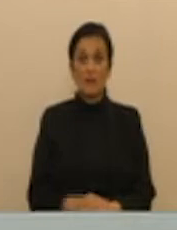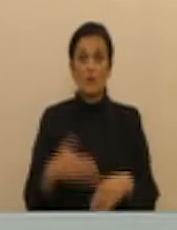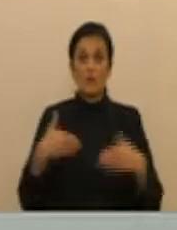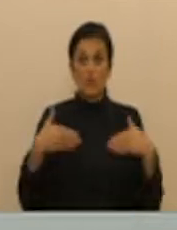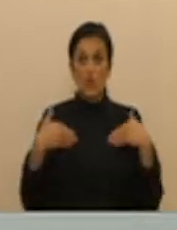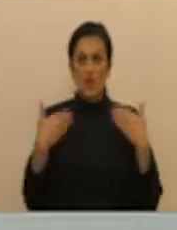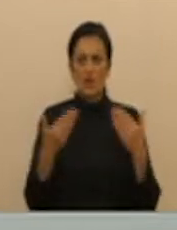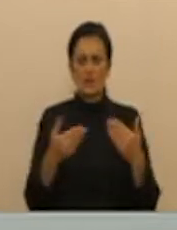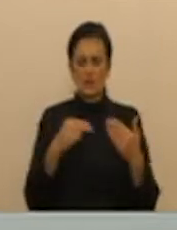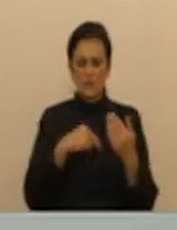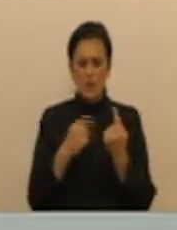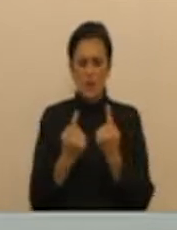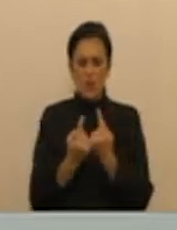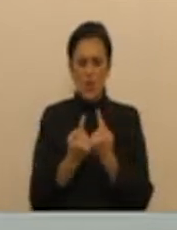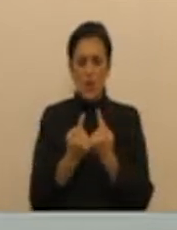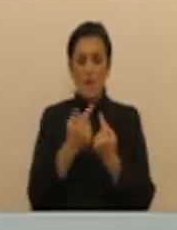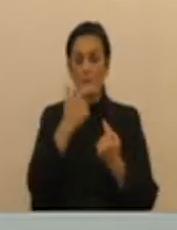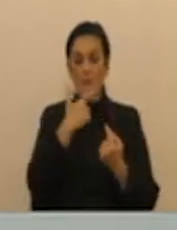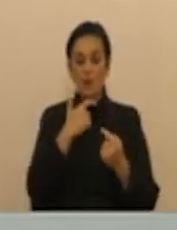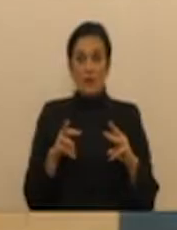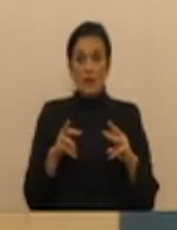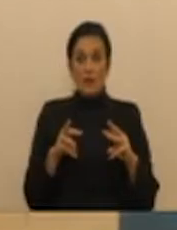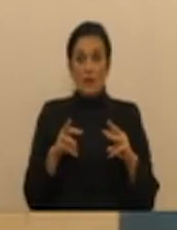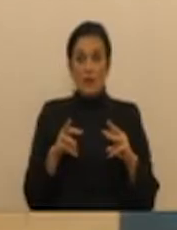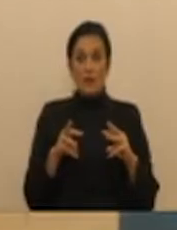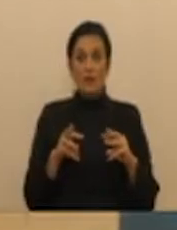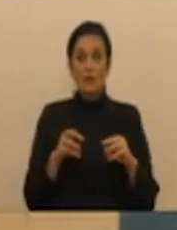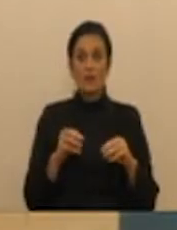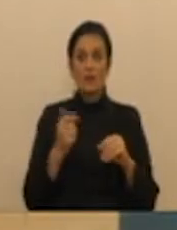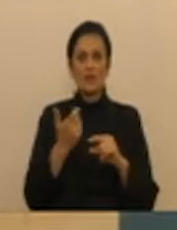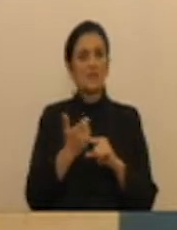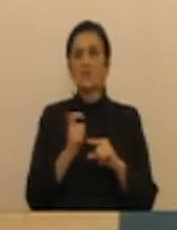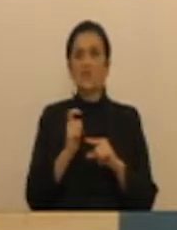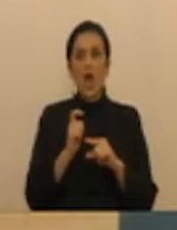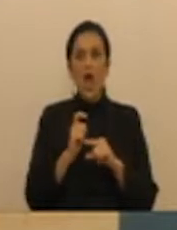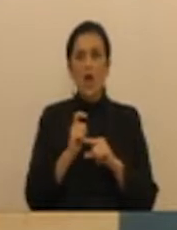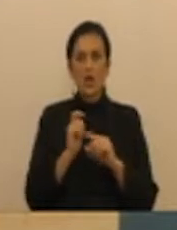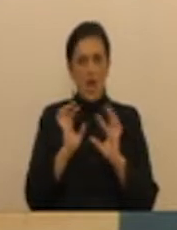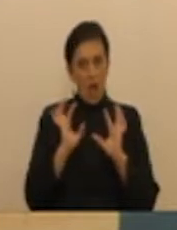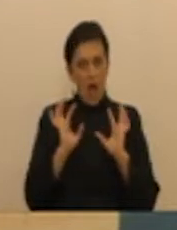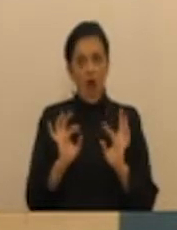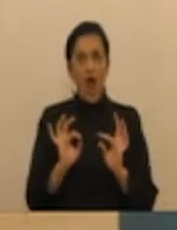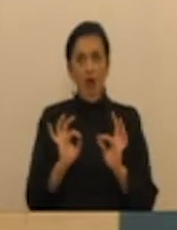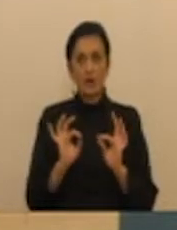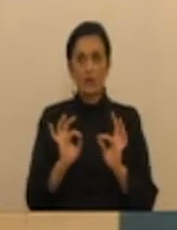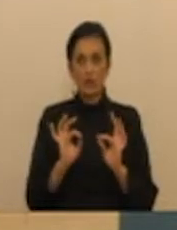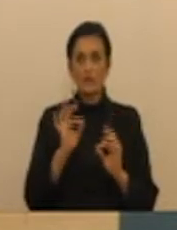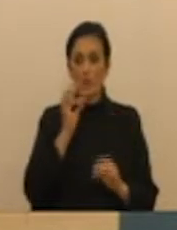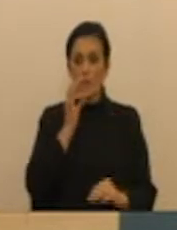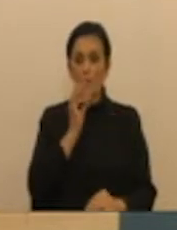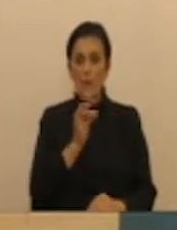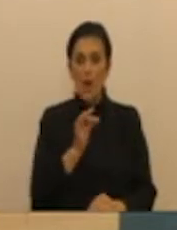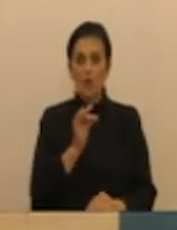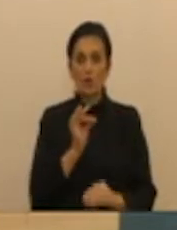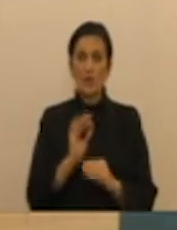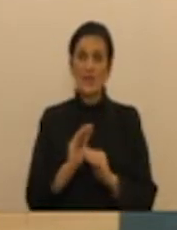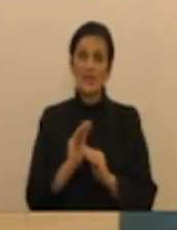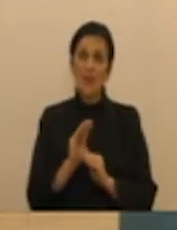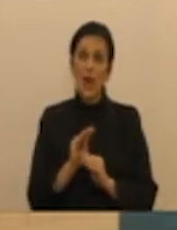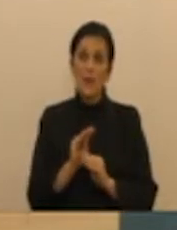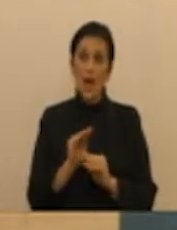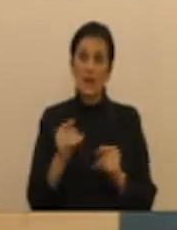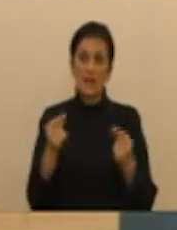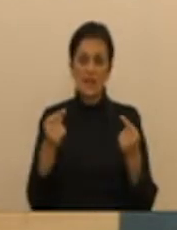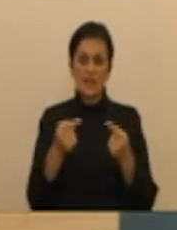მოგესალმებით კოლეგებო, ბატონო მინისტრო. Ძალიან ადეკვატური პასუხი გაგვეცით, როცა დამატებითი